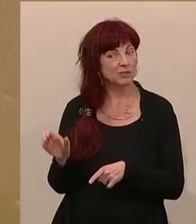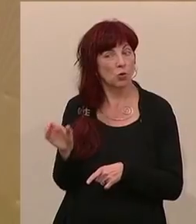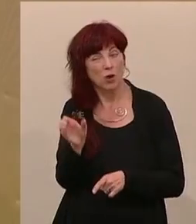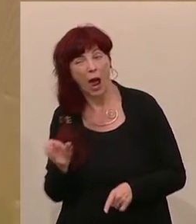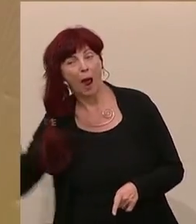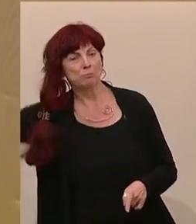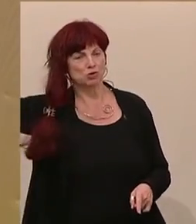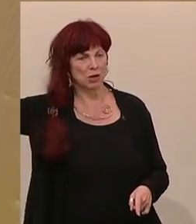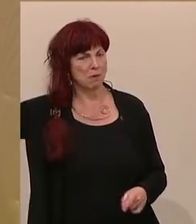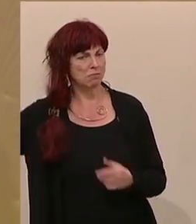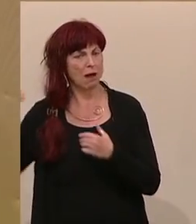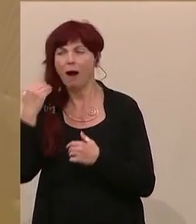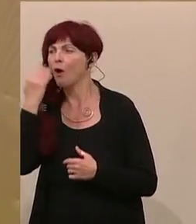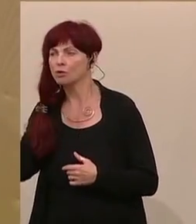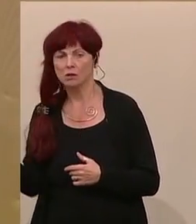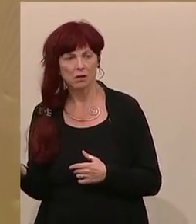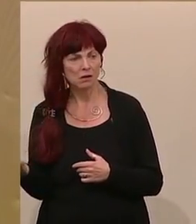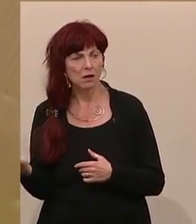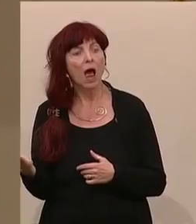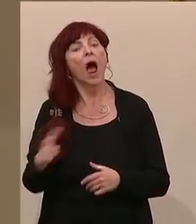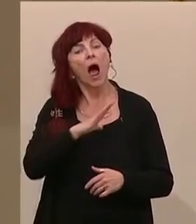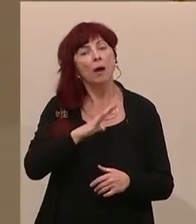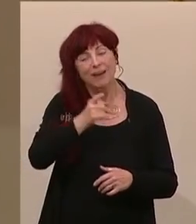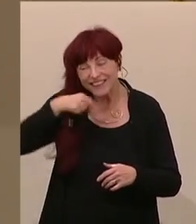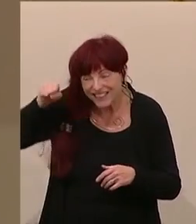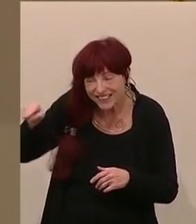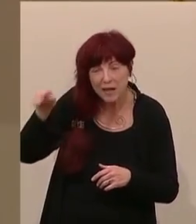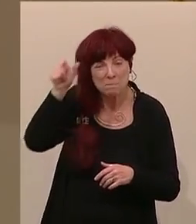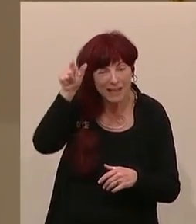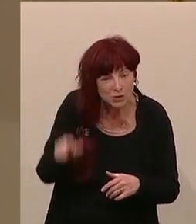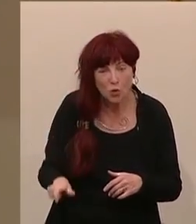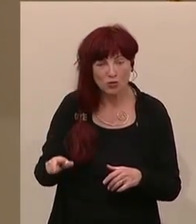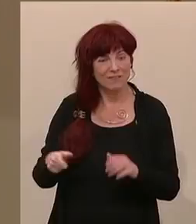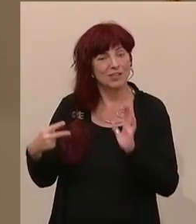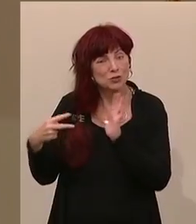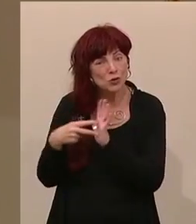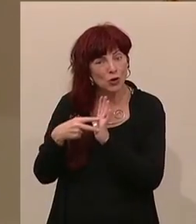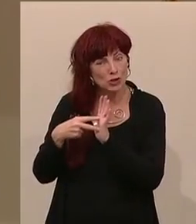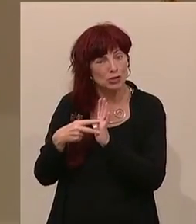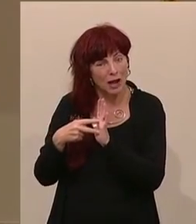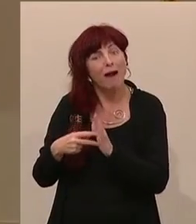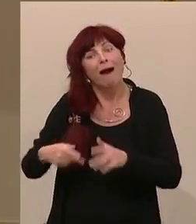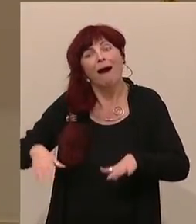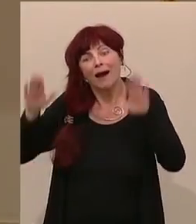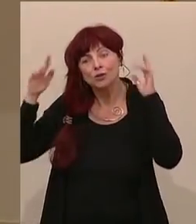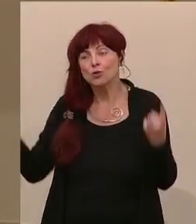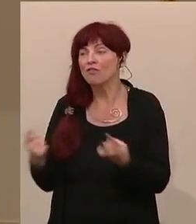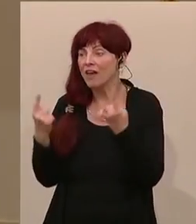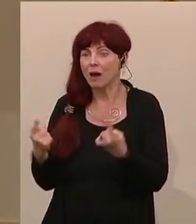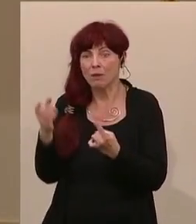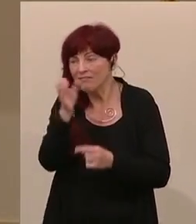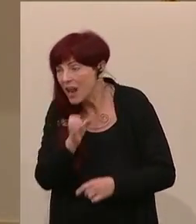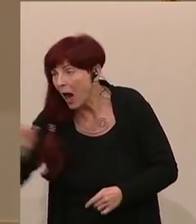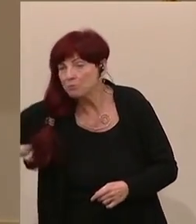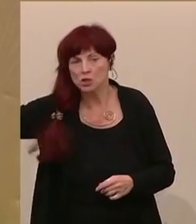sagen, darum geht's ja. Wir wollen solche Individuen abschieben. Es kann nicht sein, dass unsere Frauen und Kinder